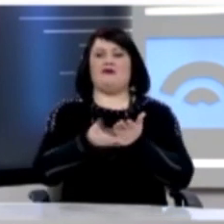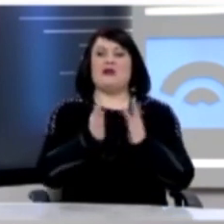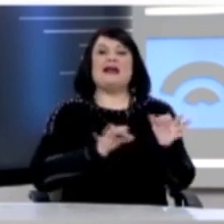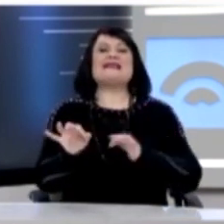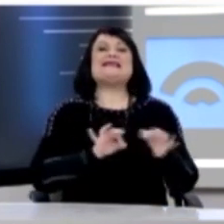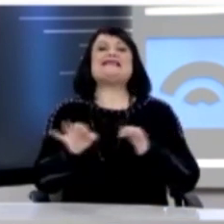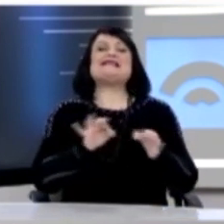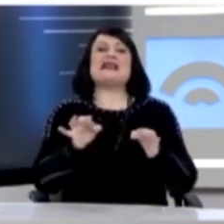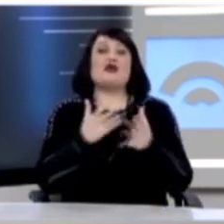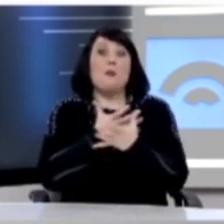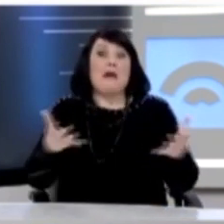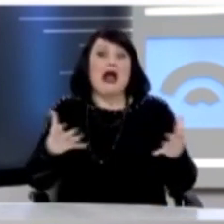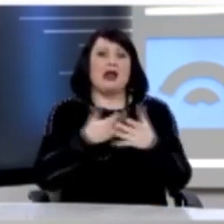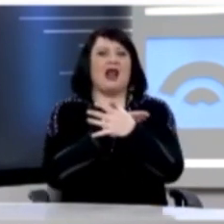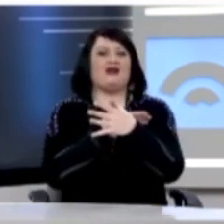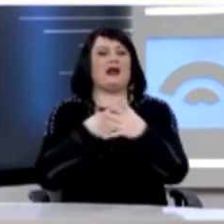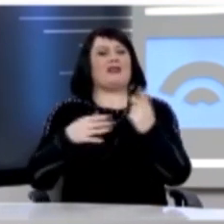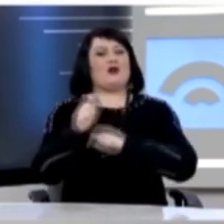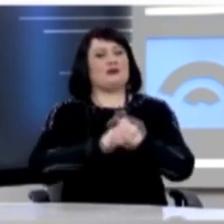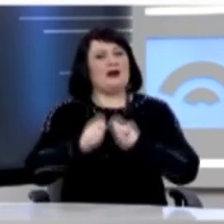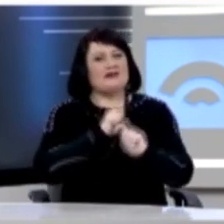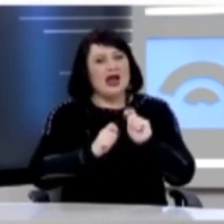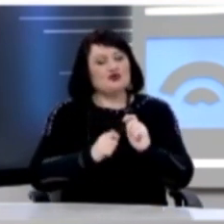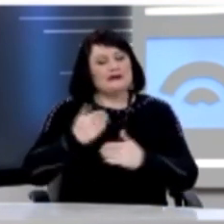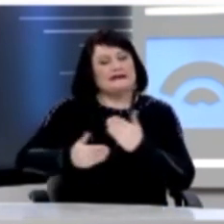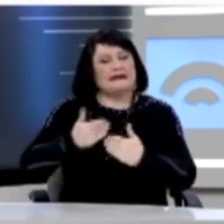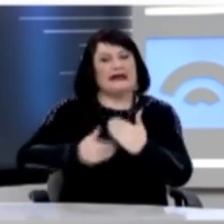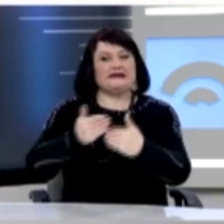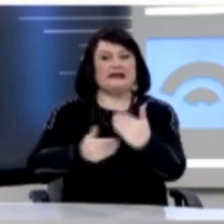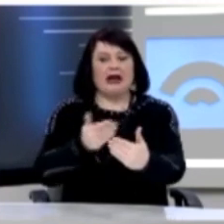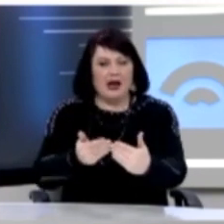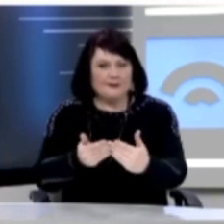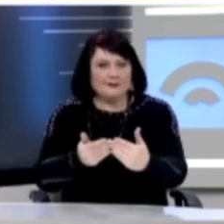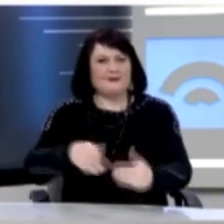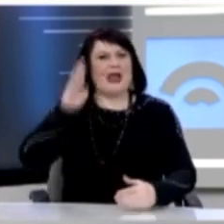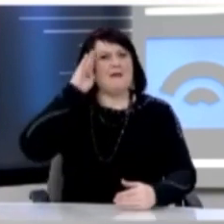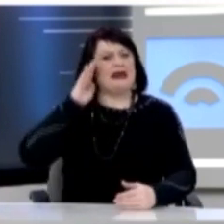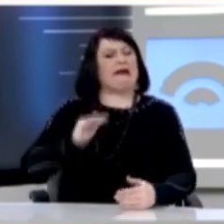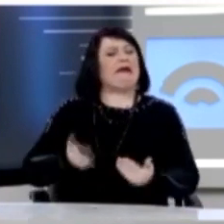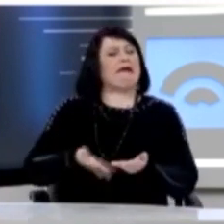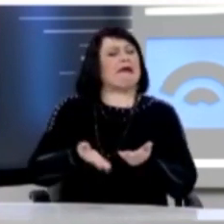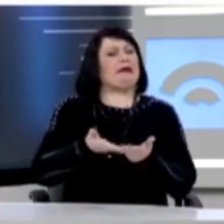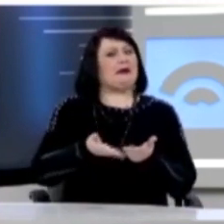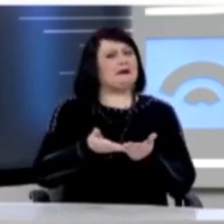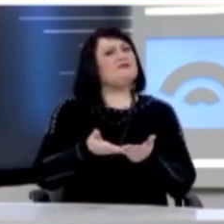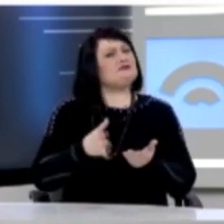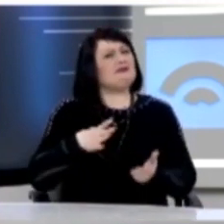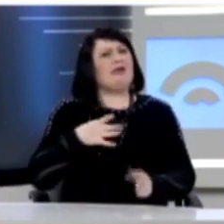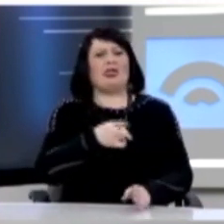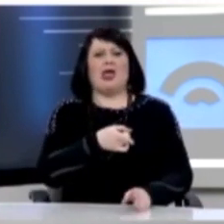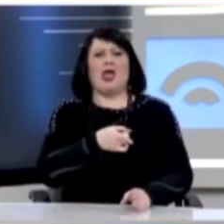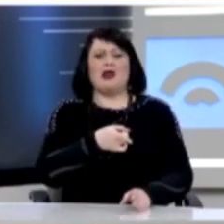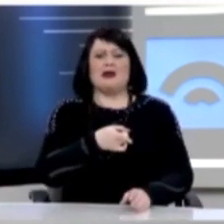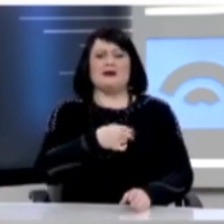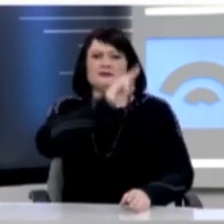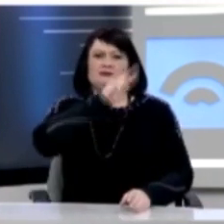της Μεγάλης Αλβανίας, το οποίο σιγοντάρεται τουλάχιστον από τις Ηνωμένες Πολιτείες και προχωρά ήδη με την